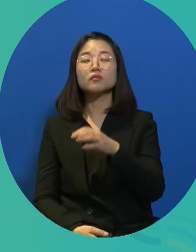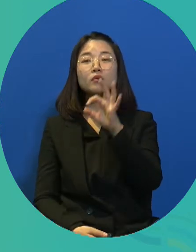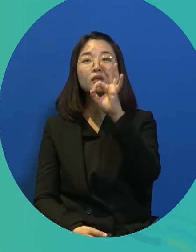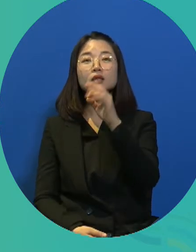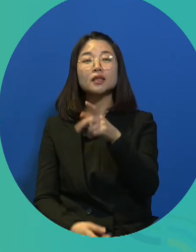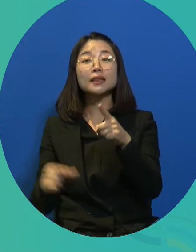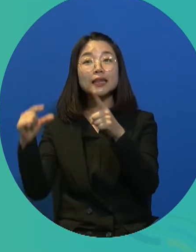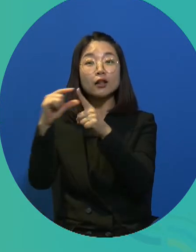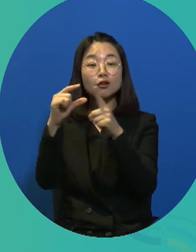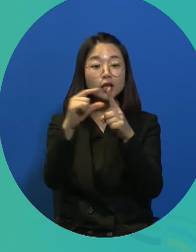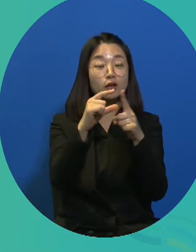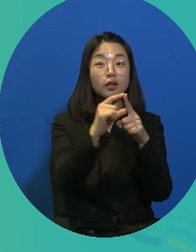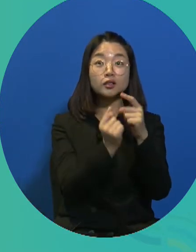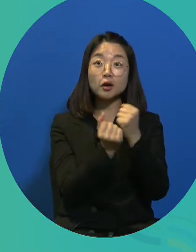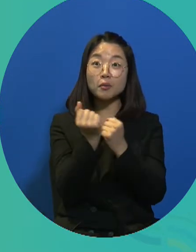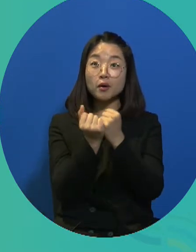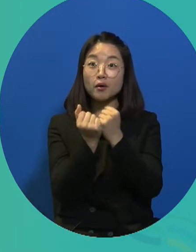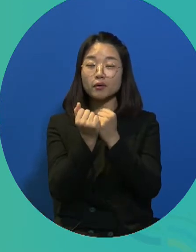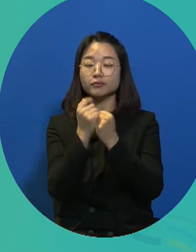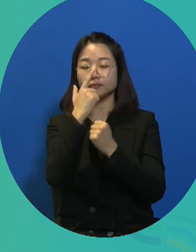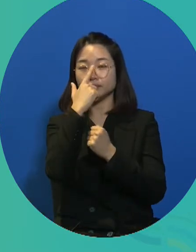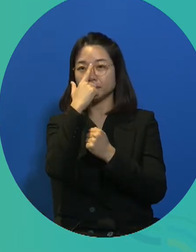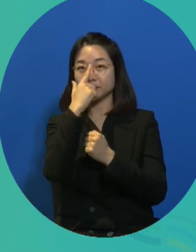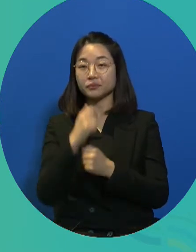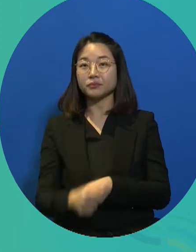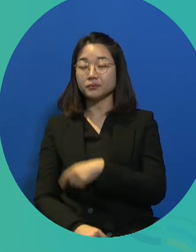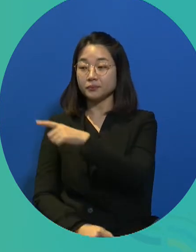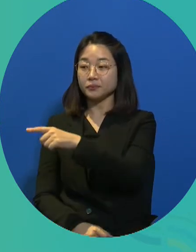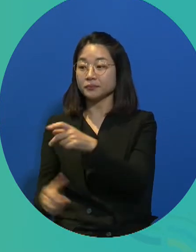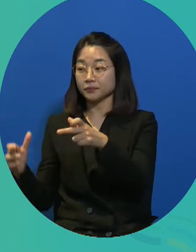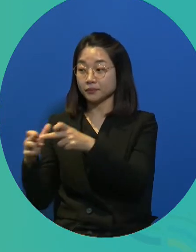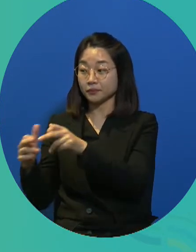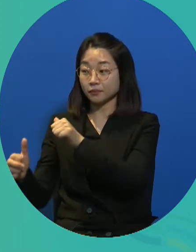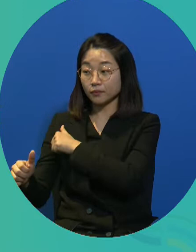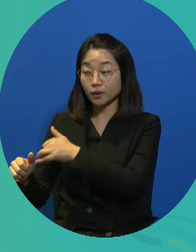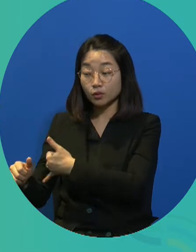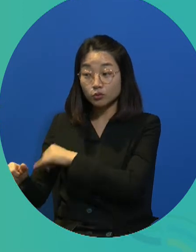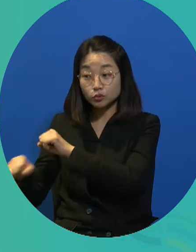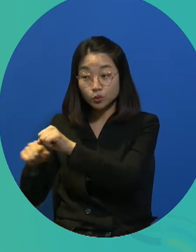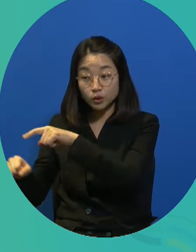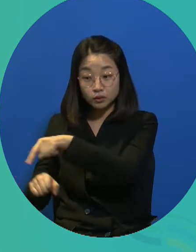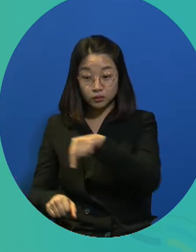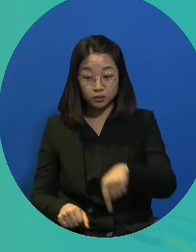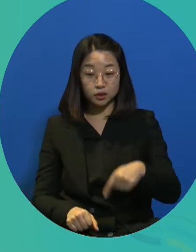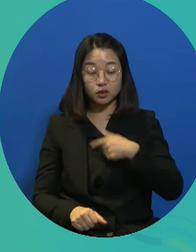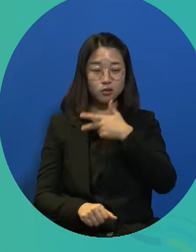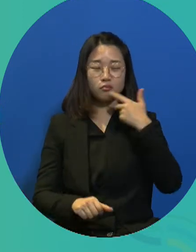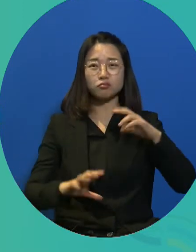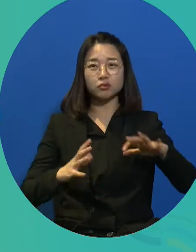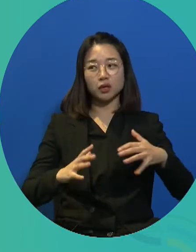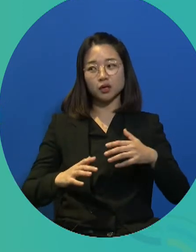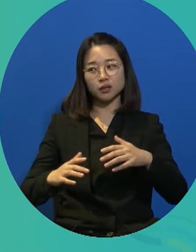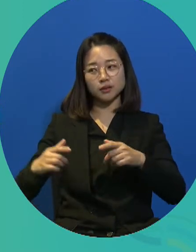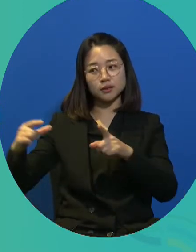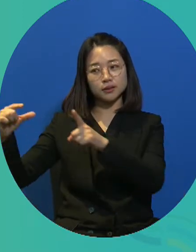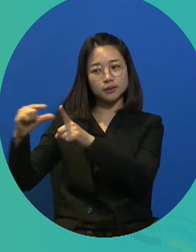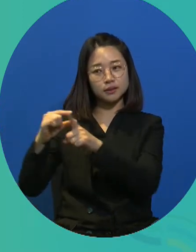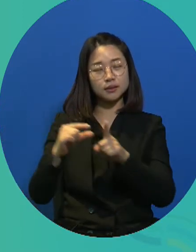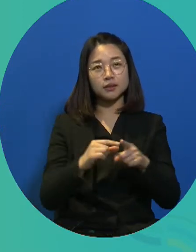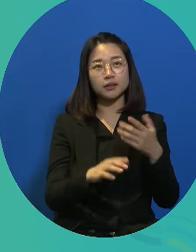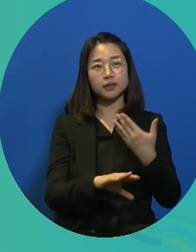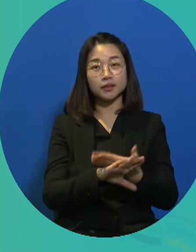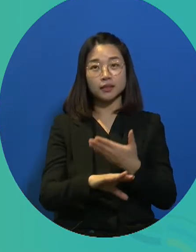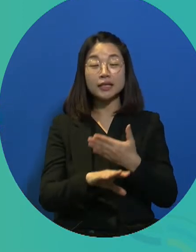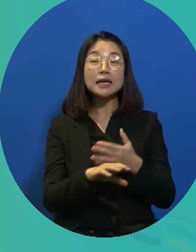드리겠는데요. 다른 장애인 인권 운동과는 조금 다릅니다. 저희 영국에서는